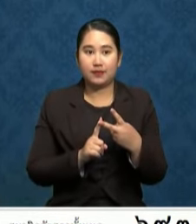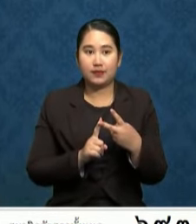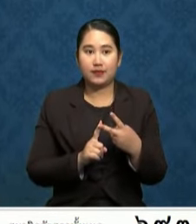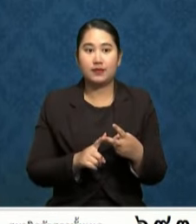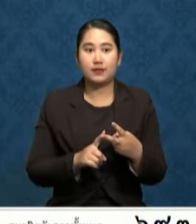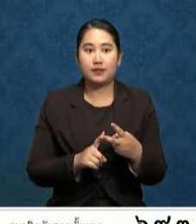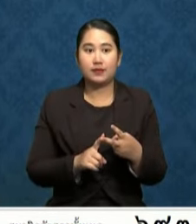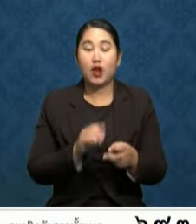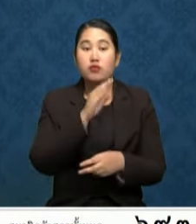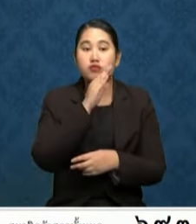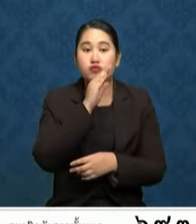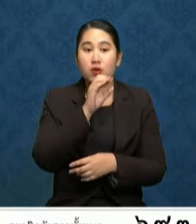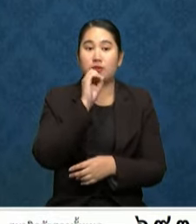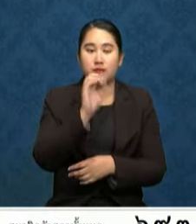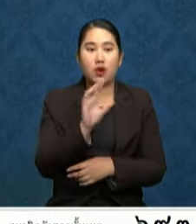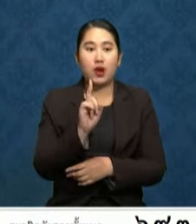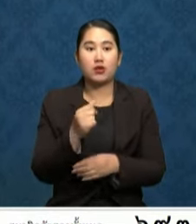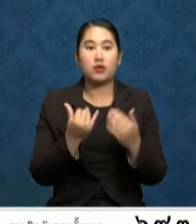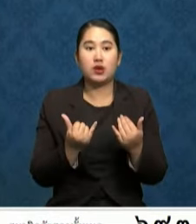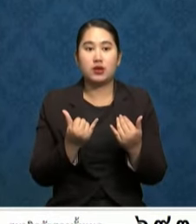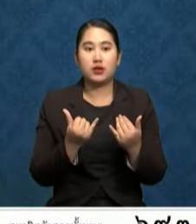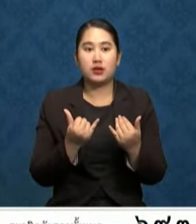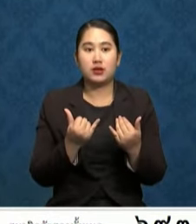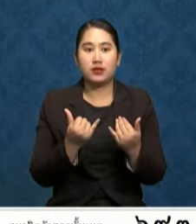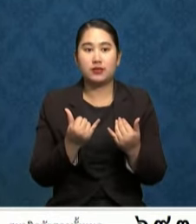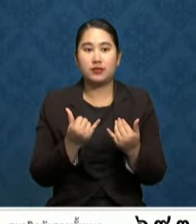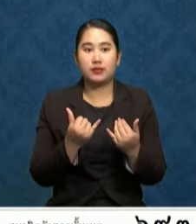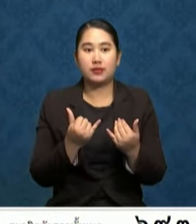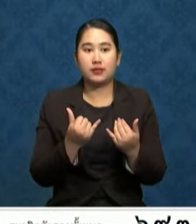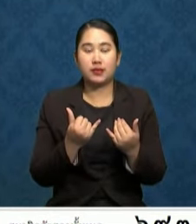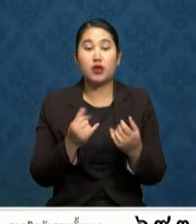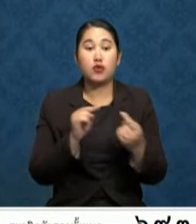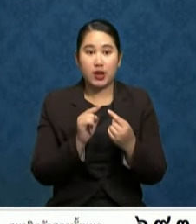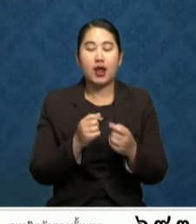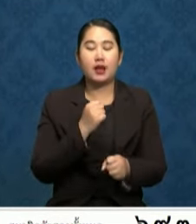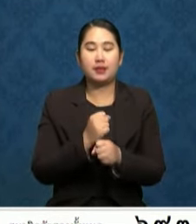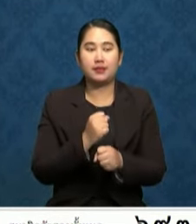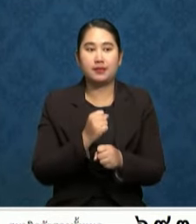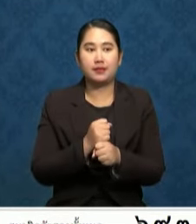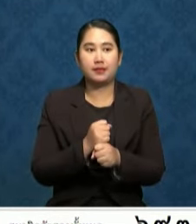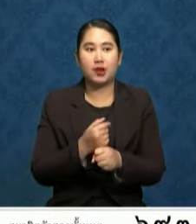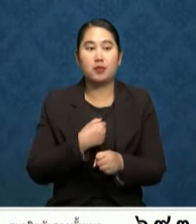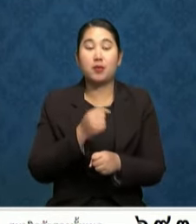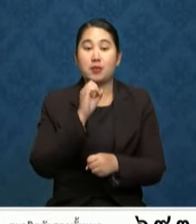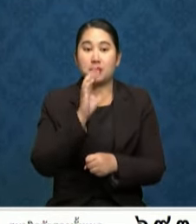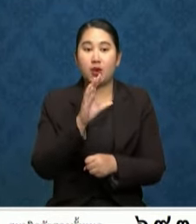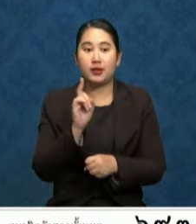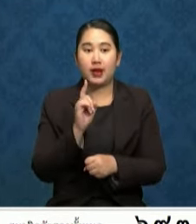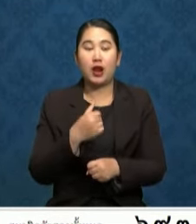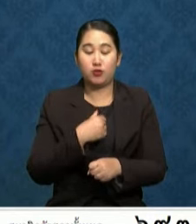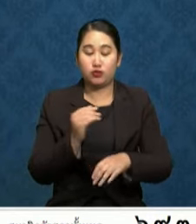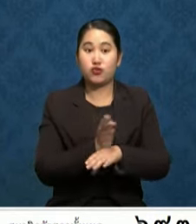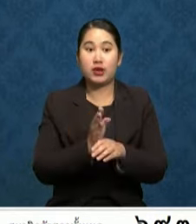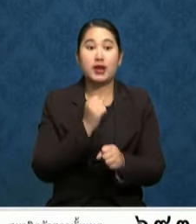นั้นแล้วท่านก็จะบอกว่าวันนี้เราเป็นโ Productionแพลตฟอมผมก็อยากจะเรียกว่าถึงแม้ว่าจะเป็นโ Productionplatformเรามี